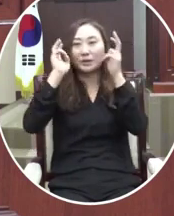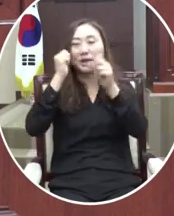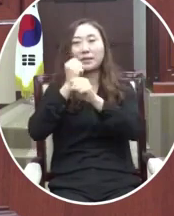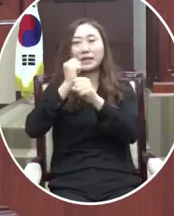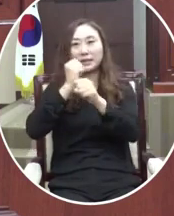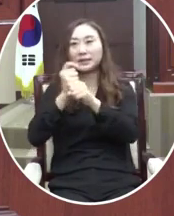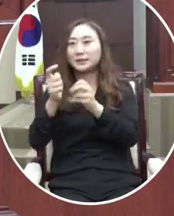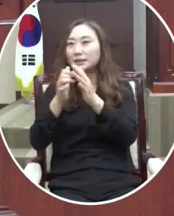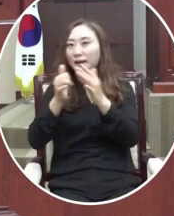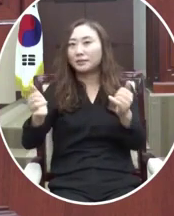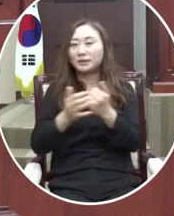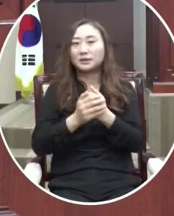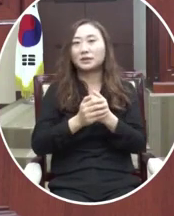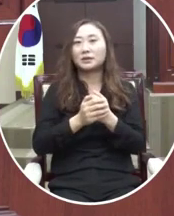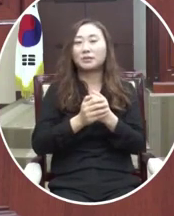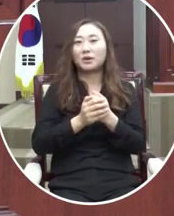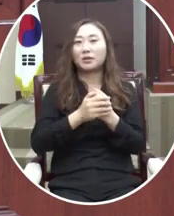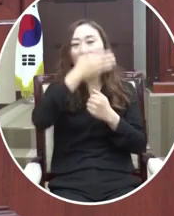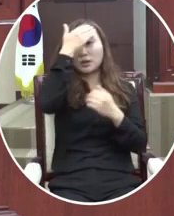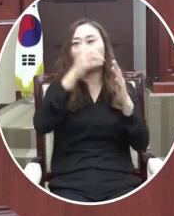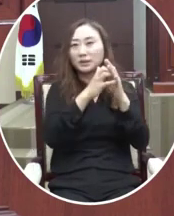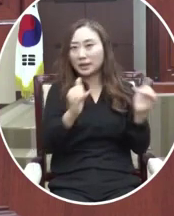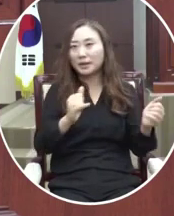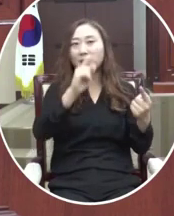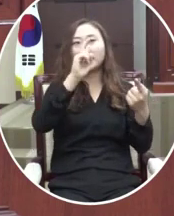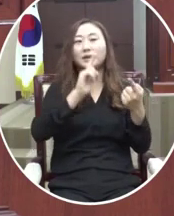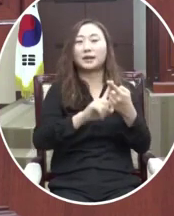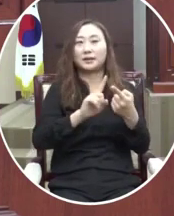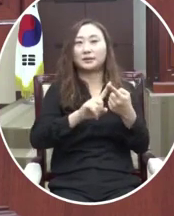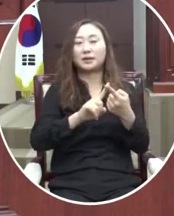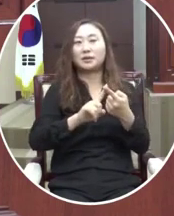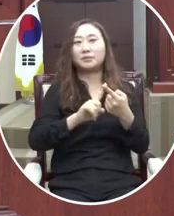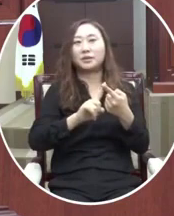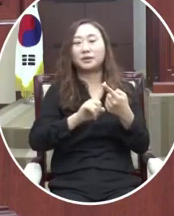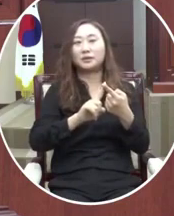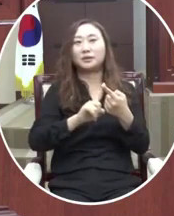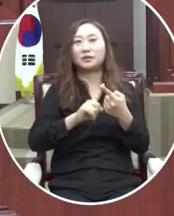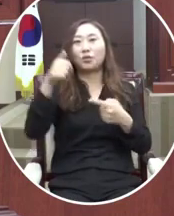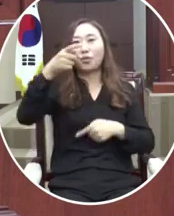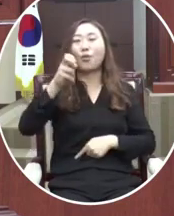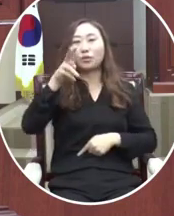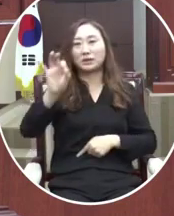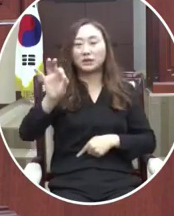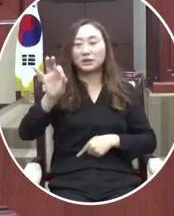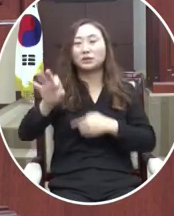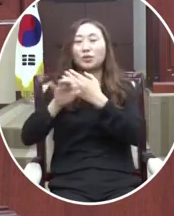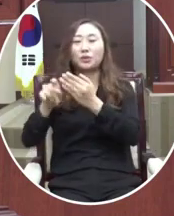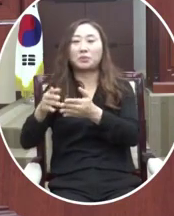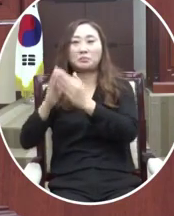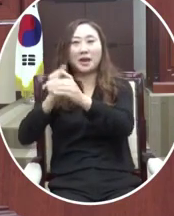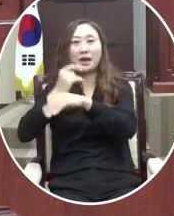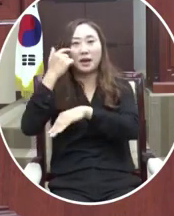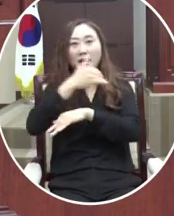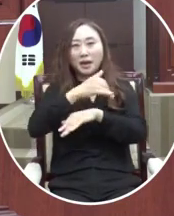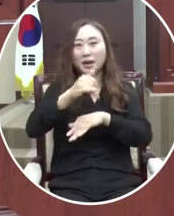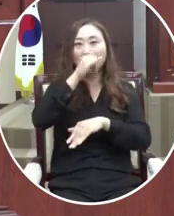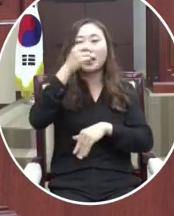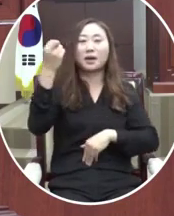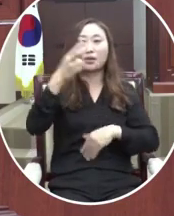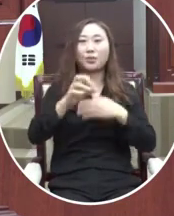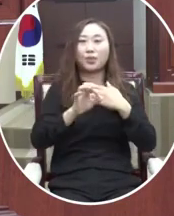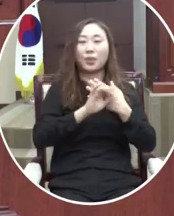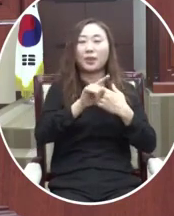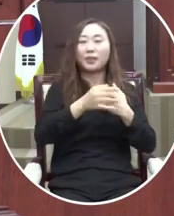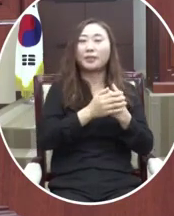개관하는 청년들을 위해서도 청년 가게 조성과 더불어 공릉동의 청년 창업 지원 센터를 조성하겠습니다 스타트업 입주